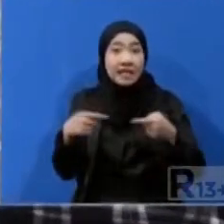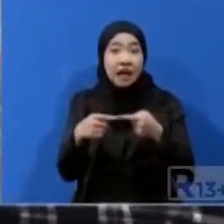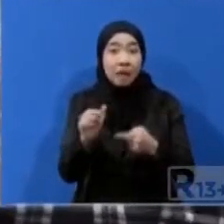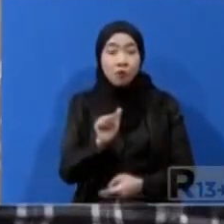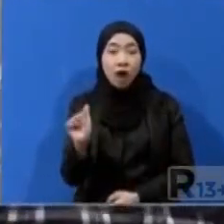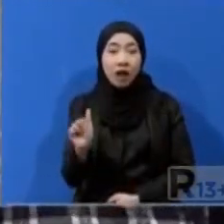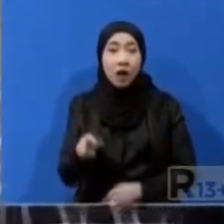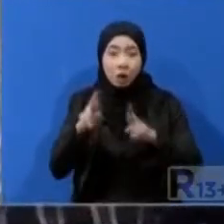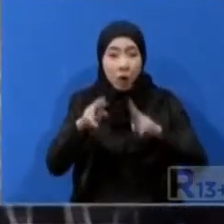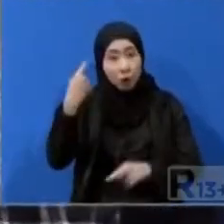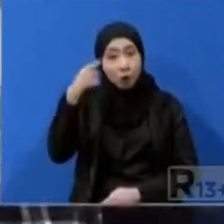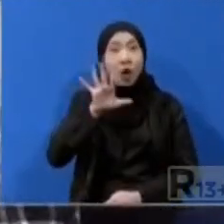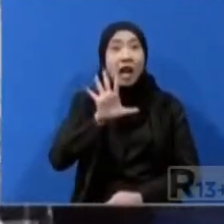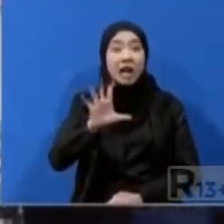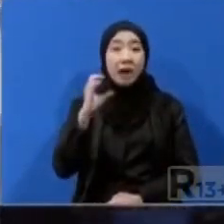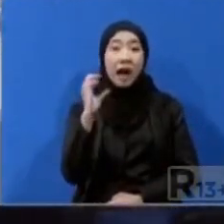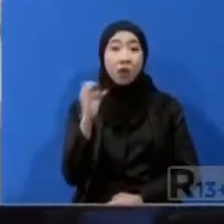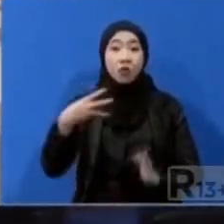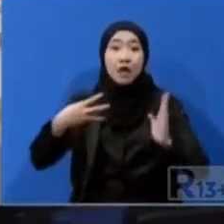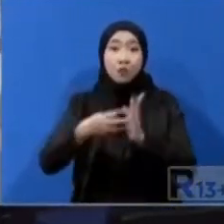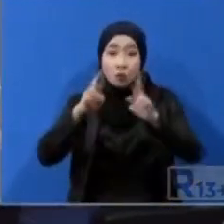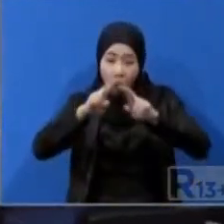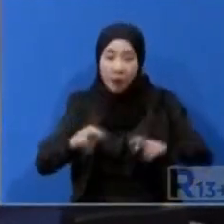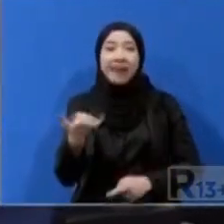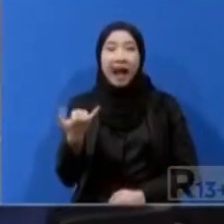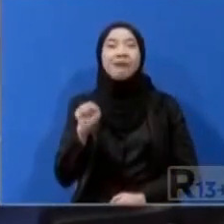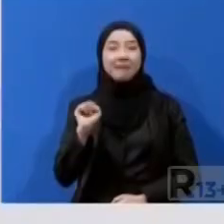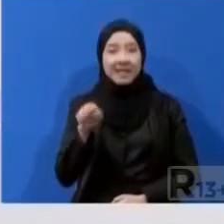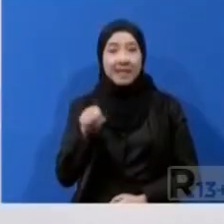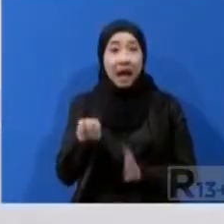500 ribu sambungan rumah yang bisa menikmati air bersih. 4